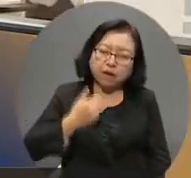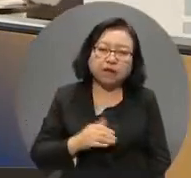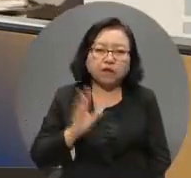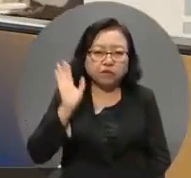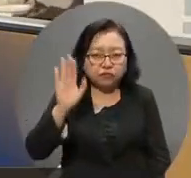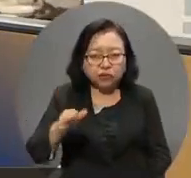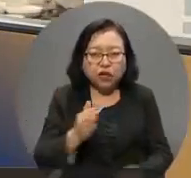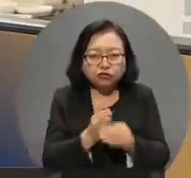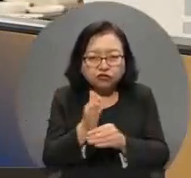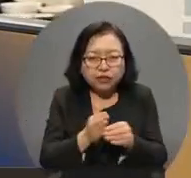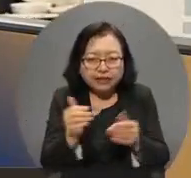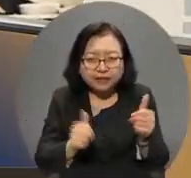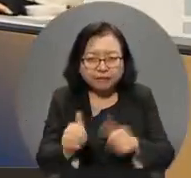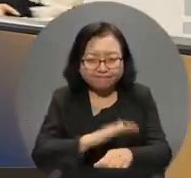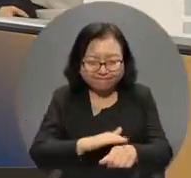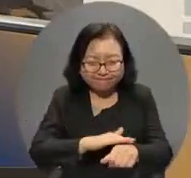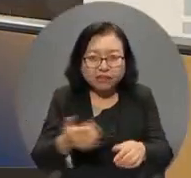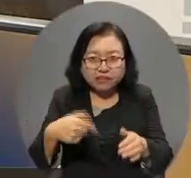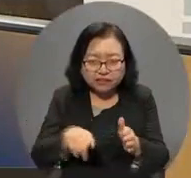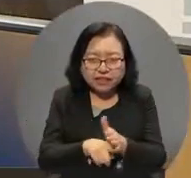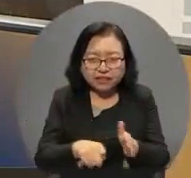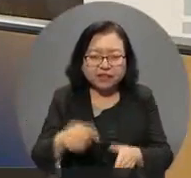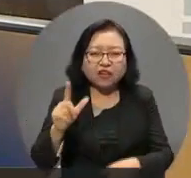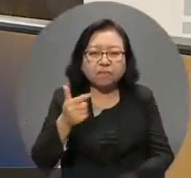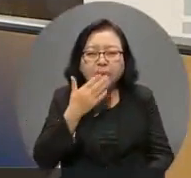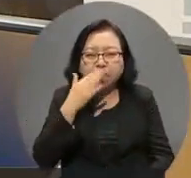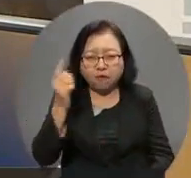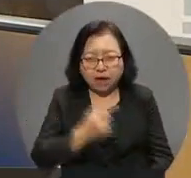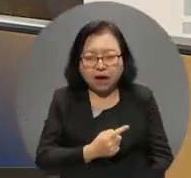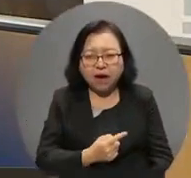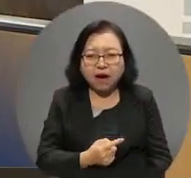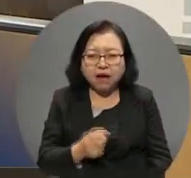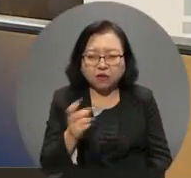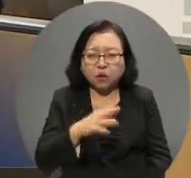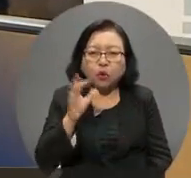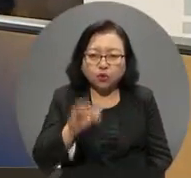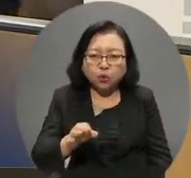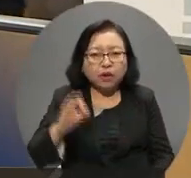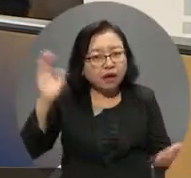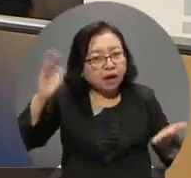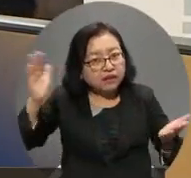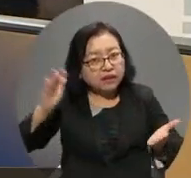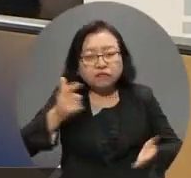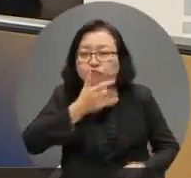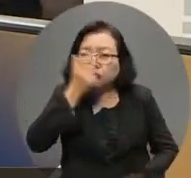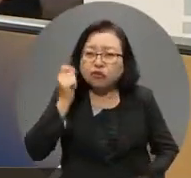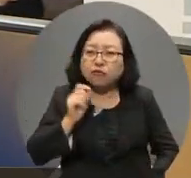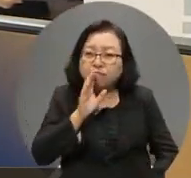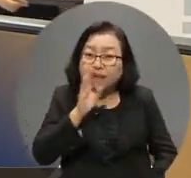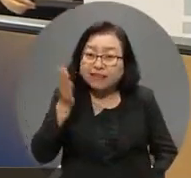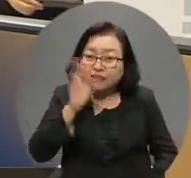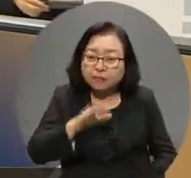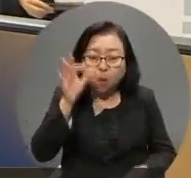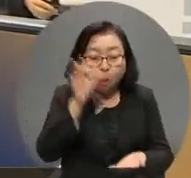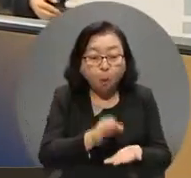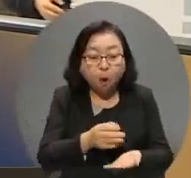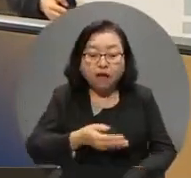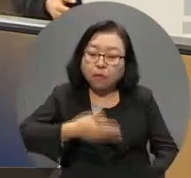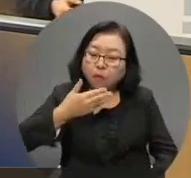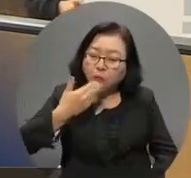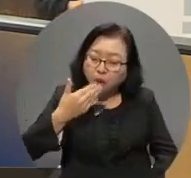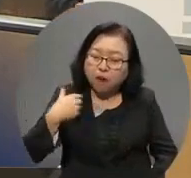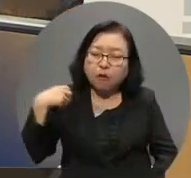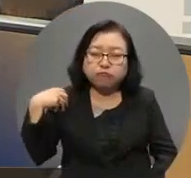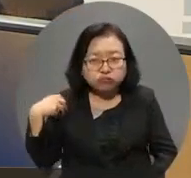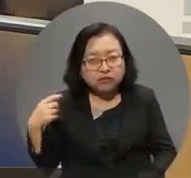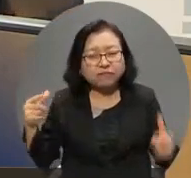잘 보려고 또 이렇게 왔거든요. 돈도 사실 이제 학생이라서 많이 부족한데 이게 좀 싸게 먹을 수 있어서 부담도 덜